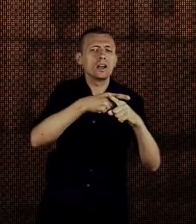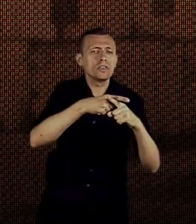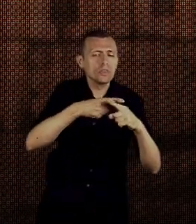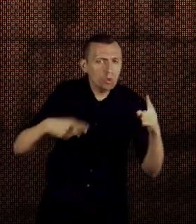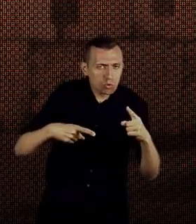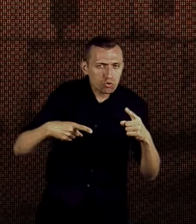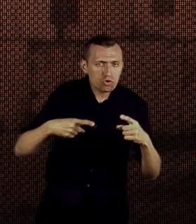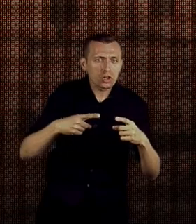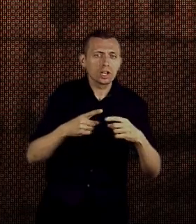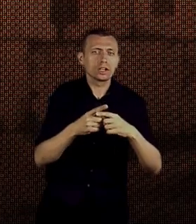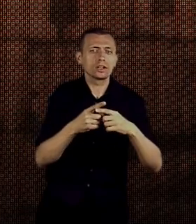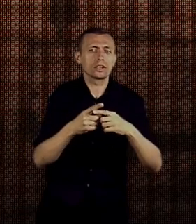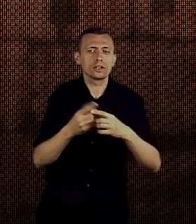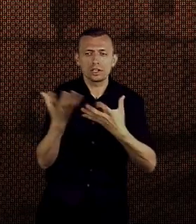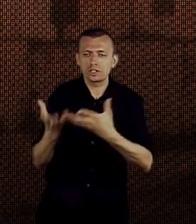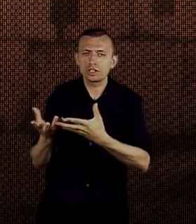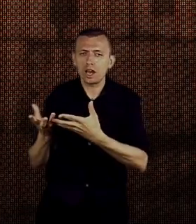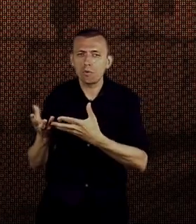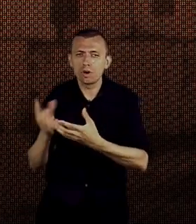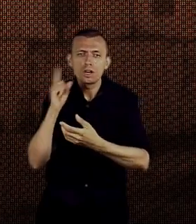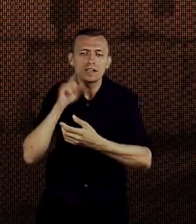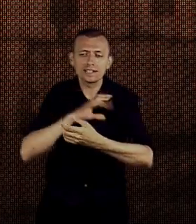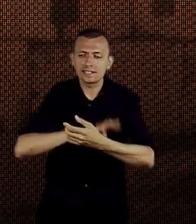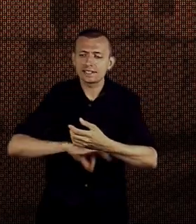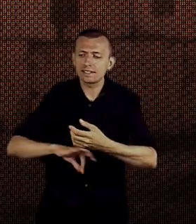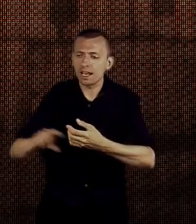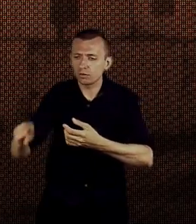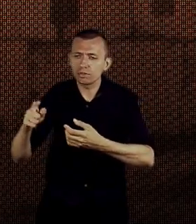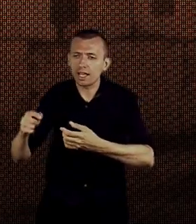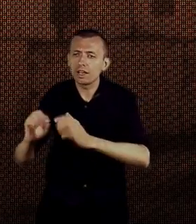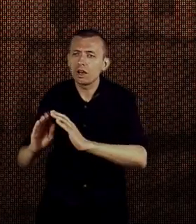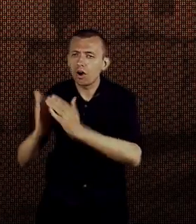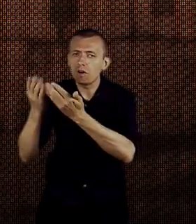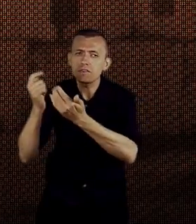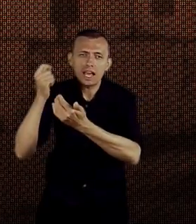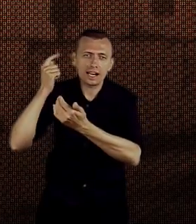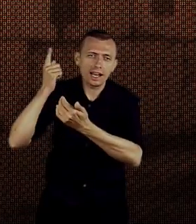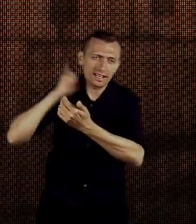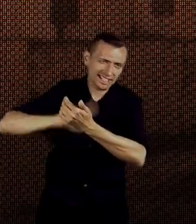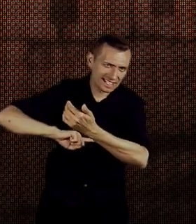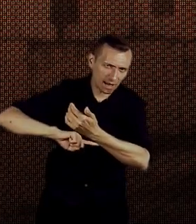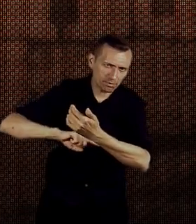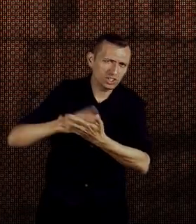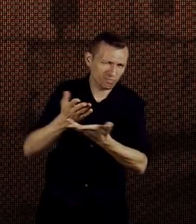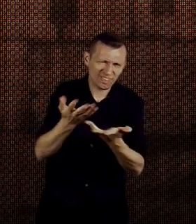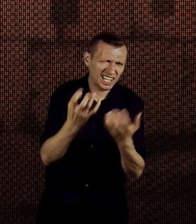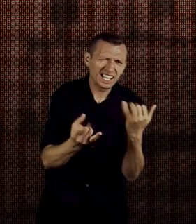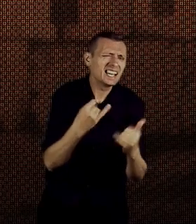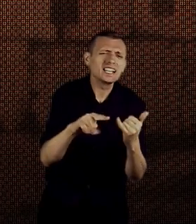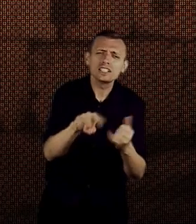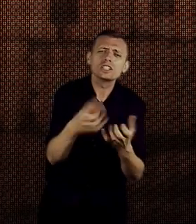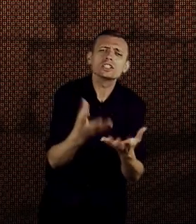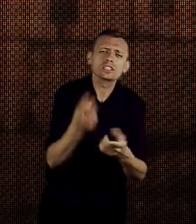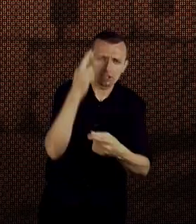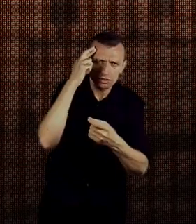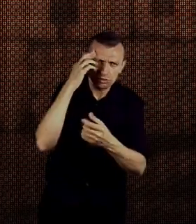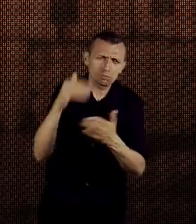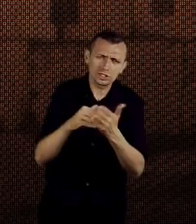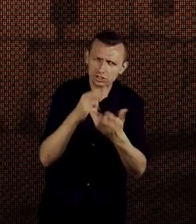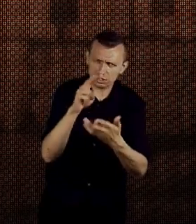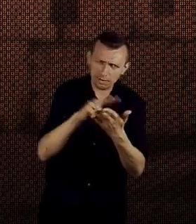obietnicę powstania wielkiego narodu. Gdyby Izaak umarł,